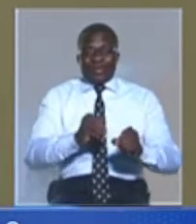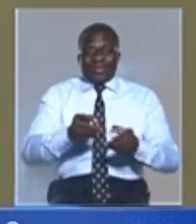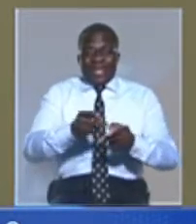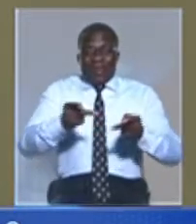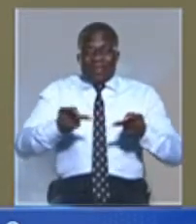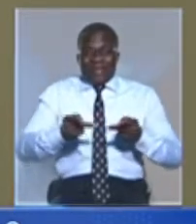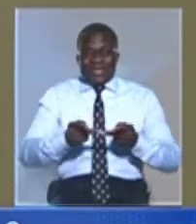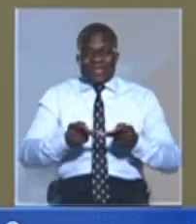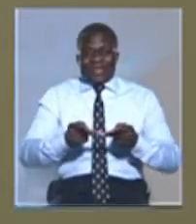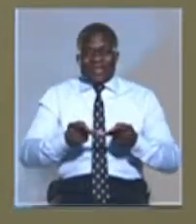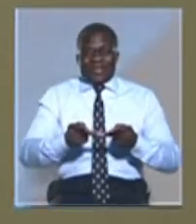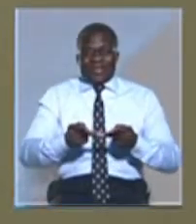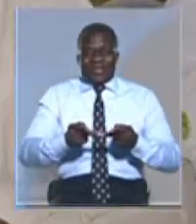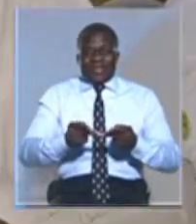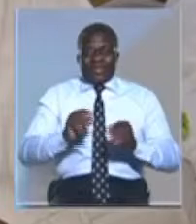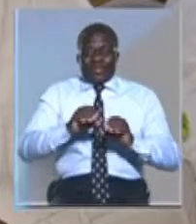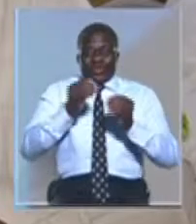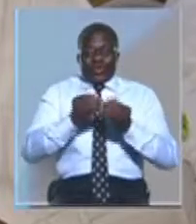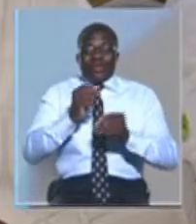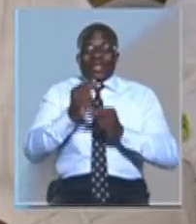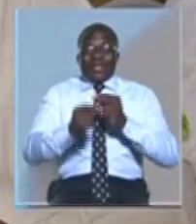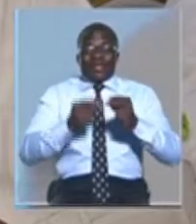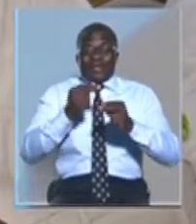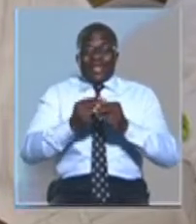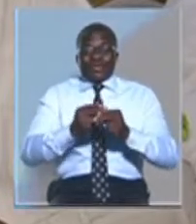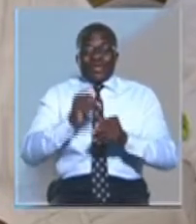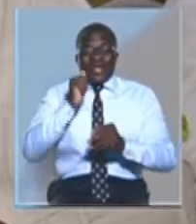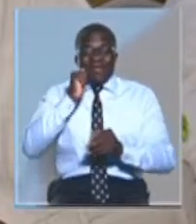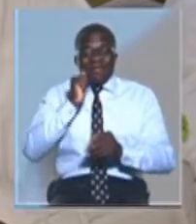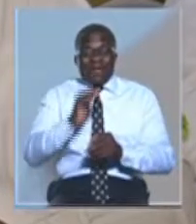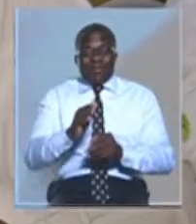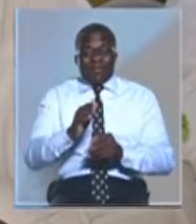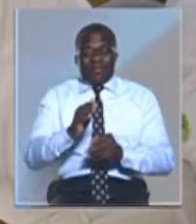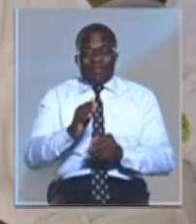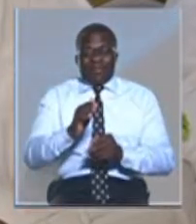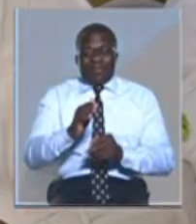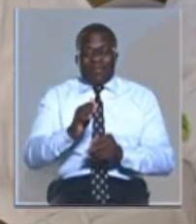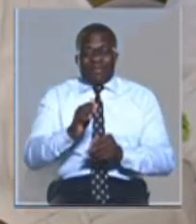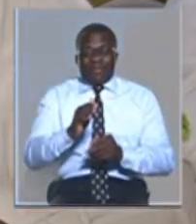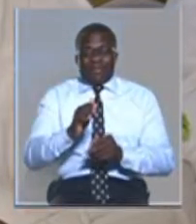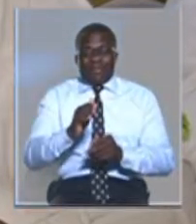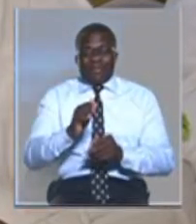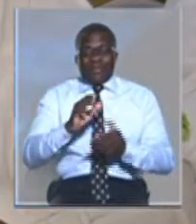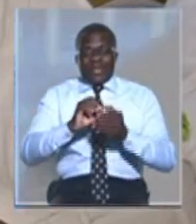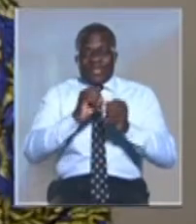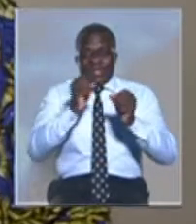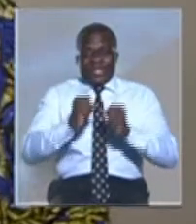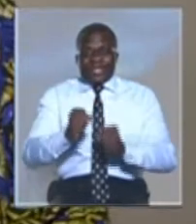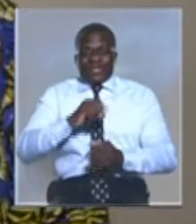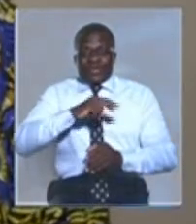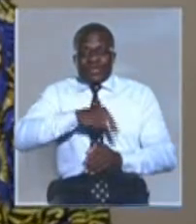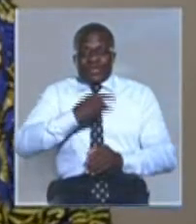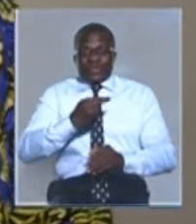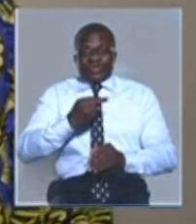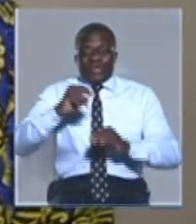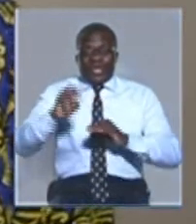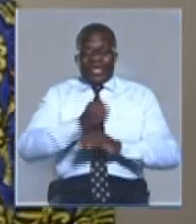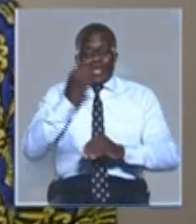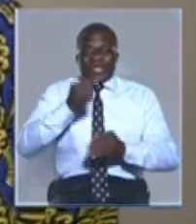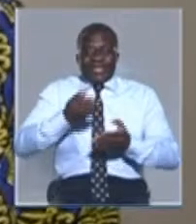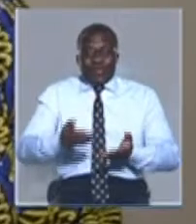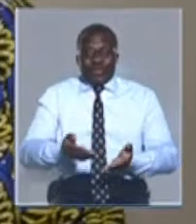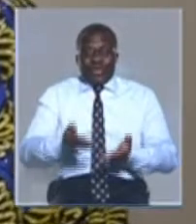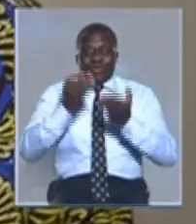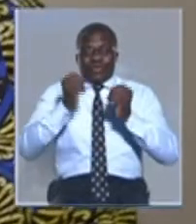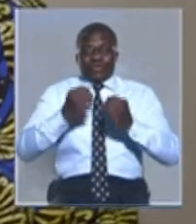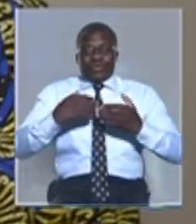place du Comité national des femmes. des structures religieuses engagées pour la promotion